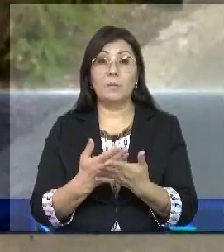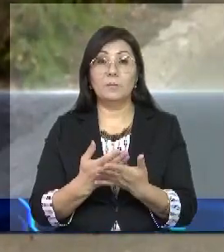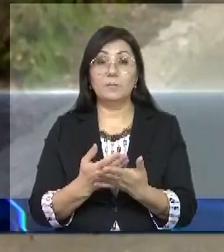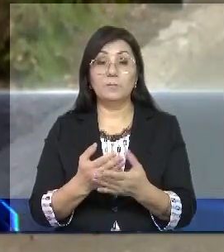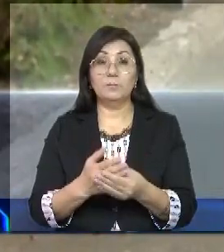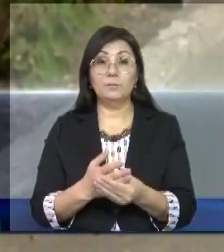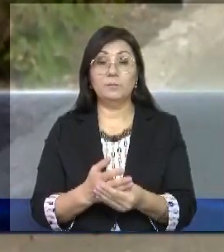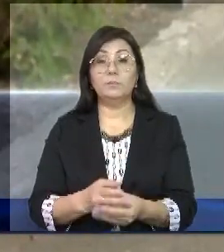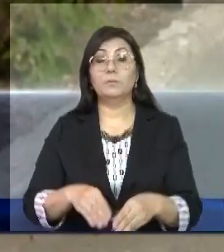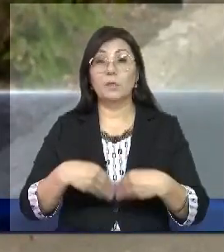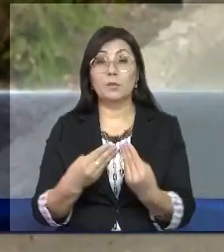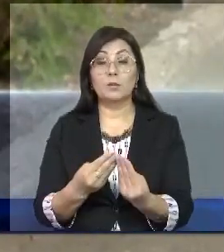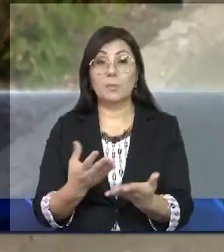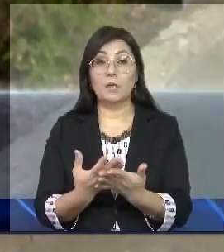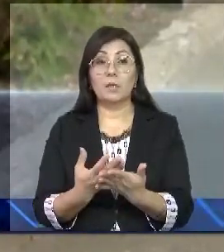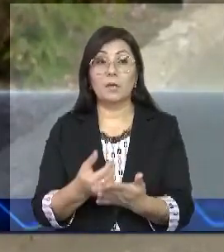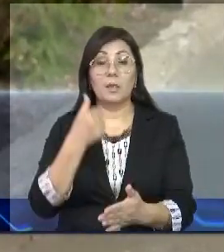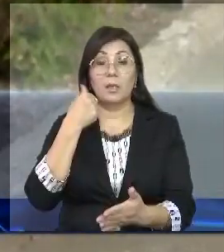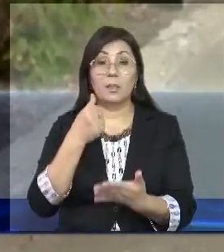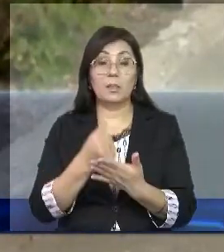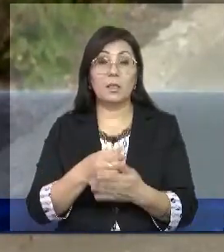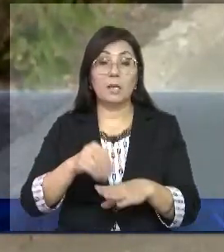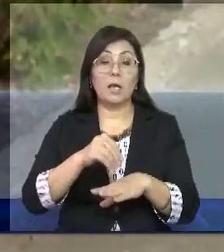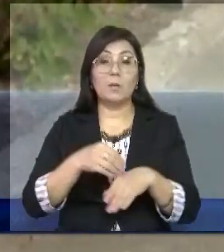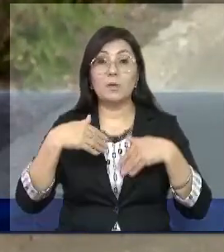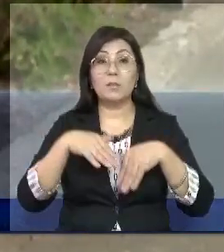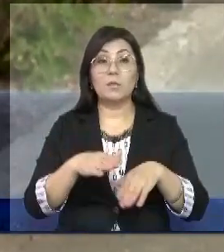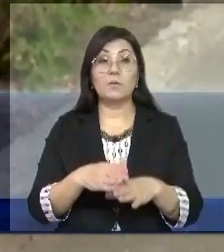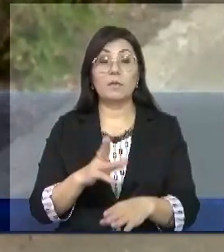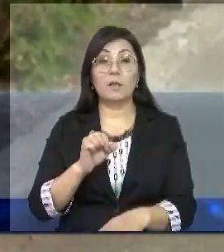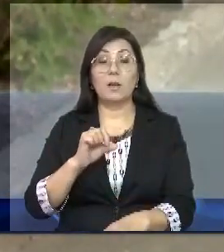инспекция атынан ұсыныс берілді. Ертең қалалық әкім шешім шығарғаннан кейін карантин жарияланады.